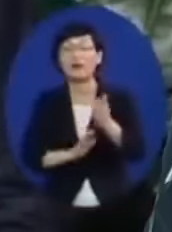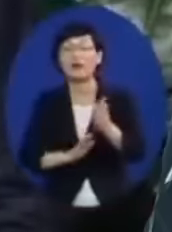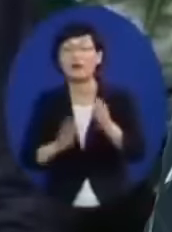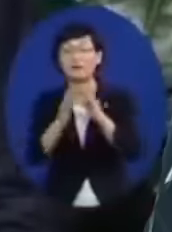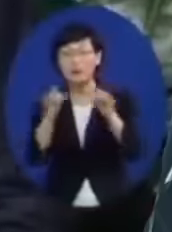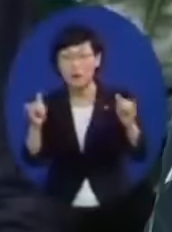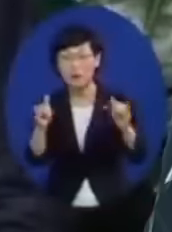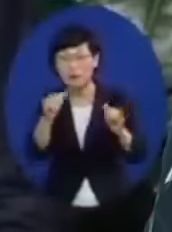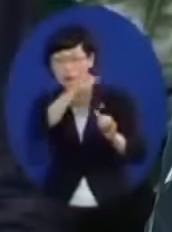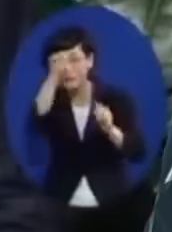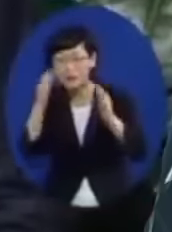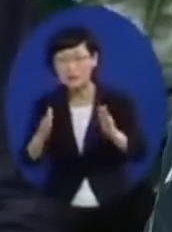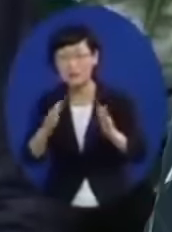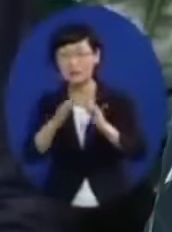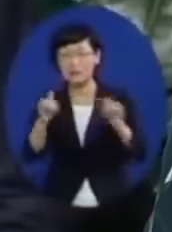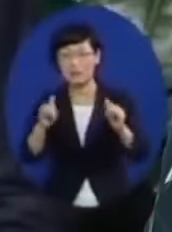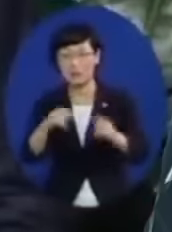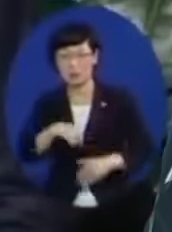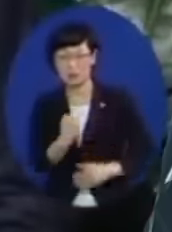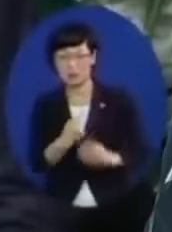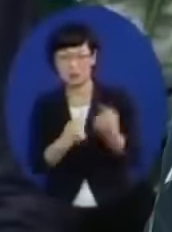사람의 힘과 능으로만 사는 것이 아니라